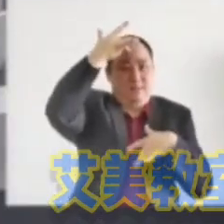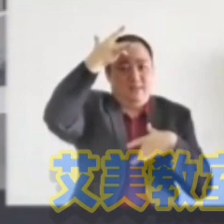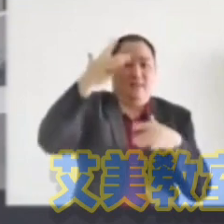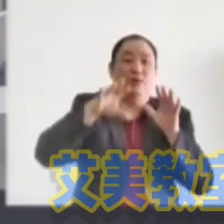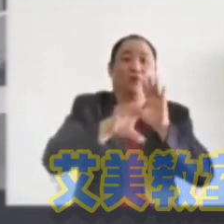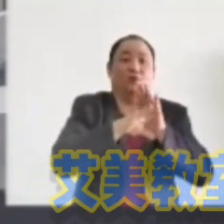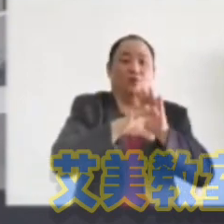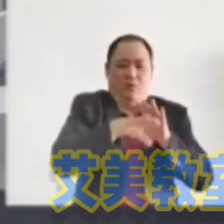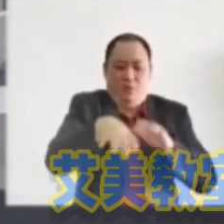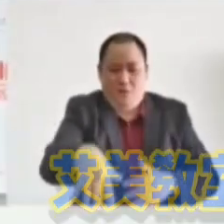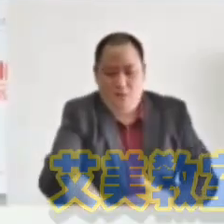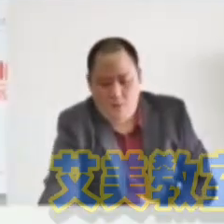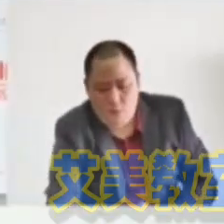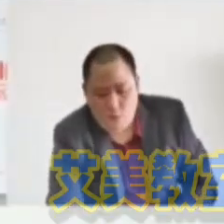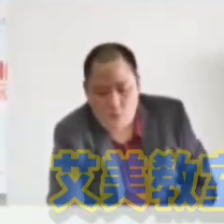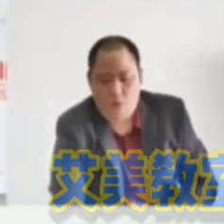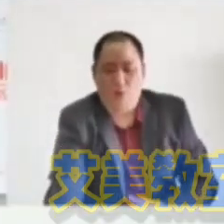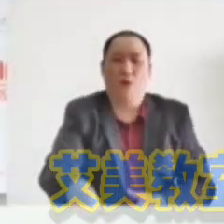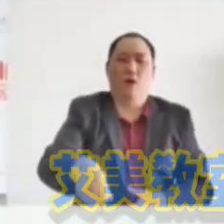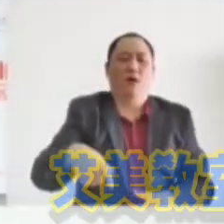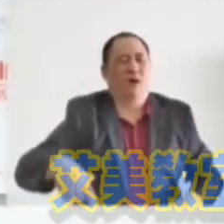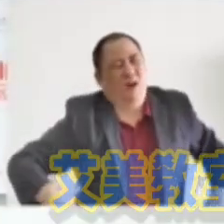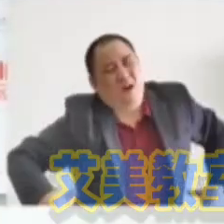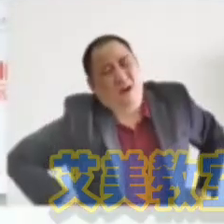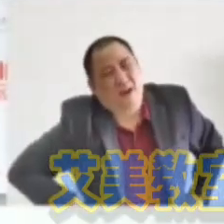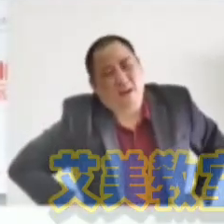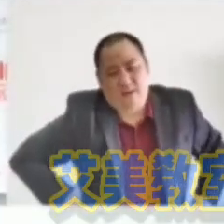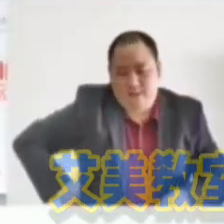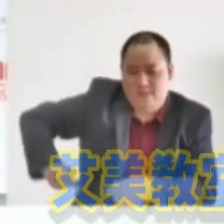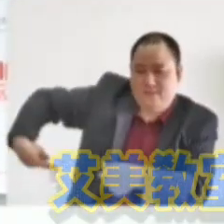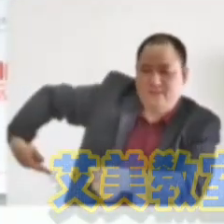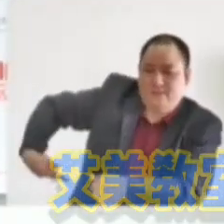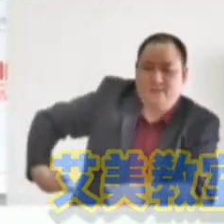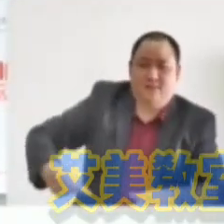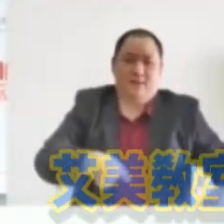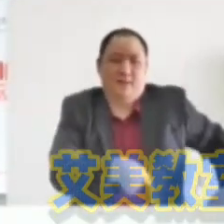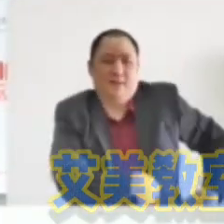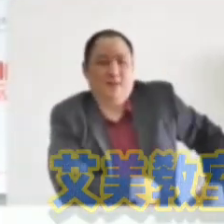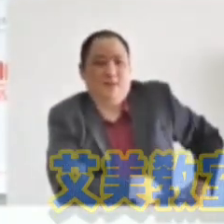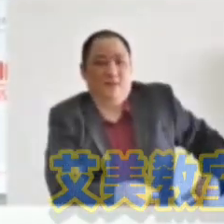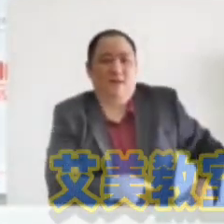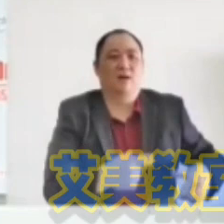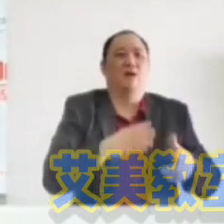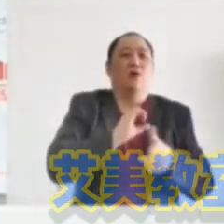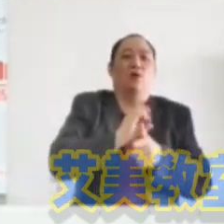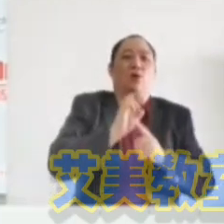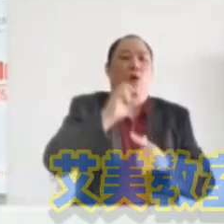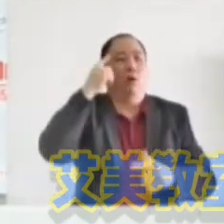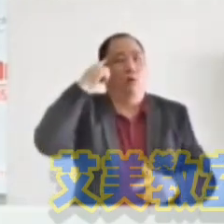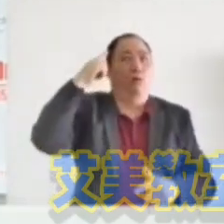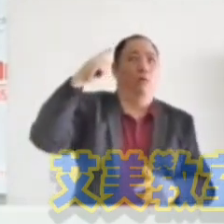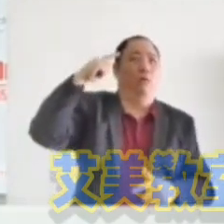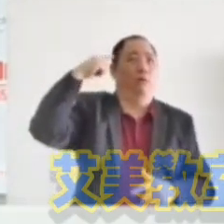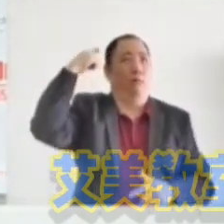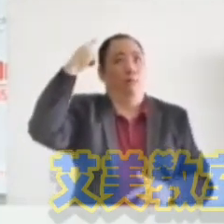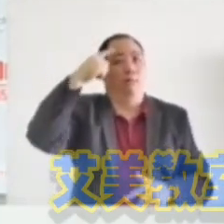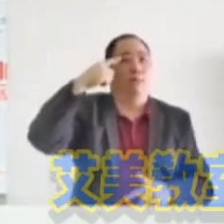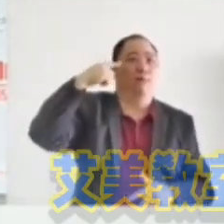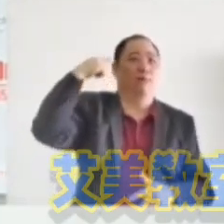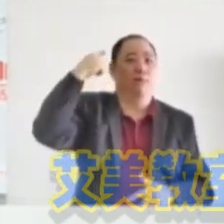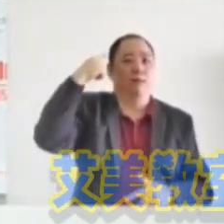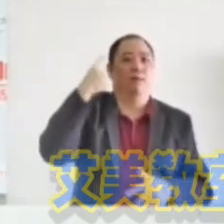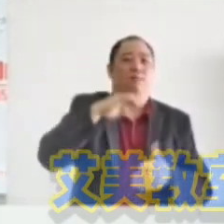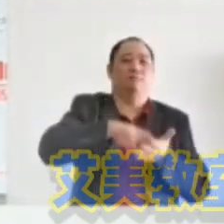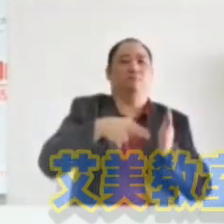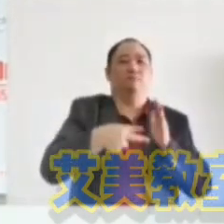你知道我很晕哦，我不可以蹲下去拿东西，有没有？那第二种朋友就是哦，每天睡8个小时，但是他的